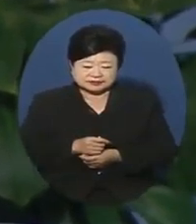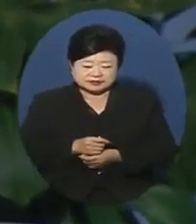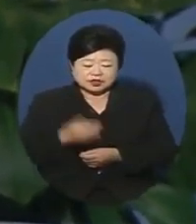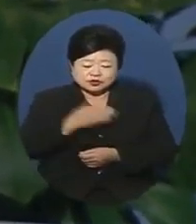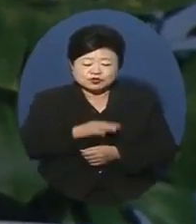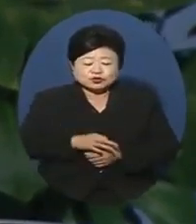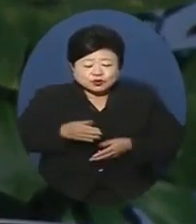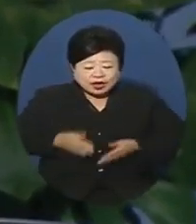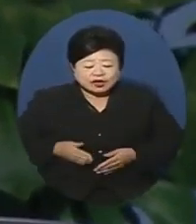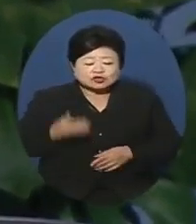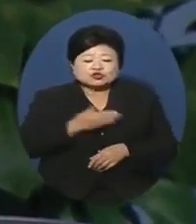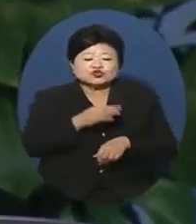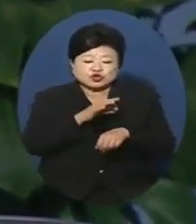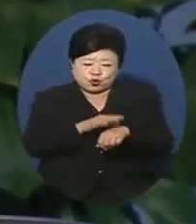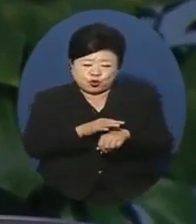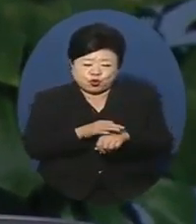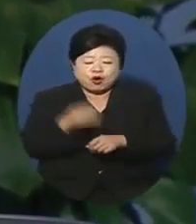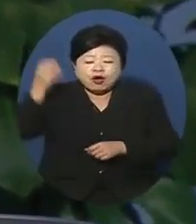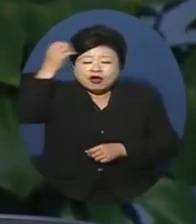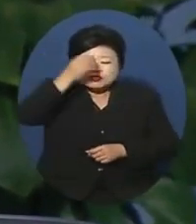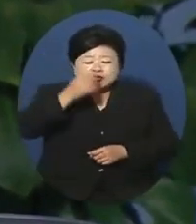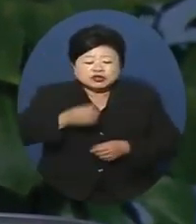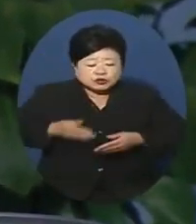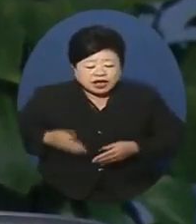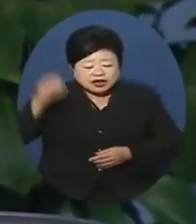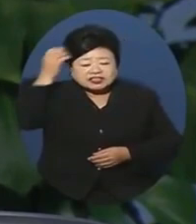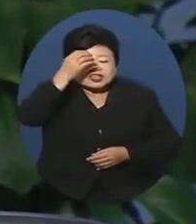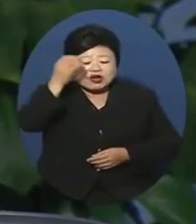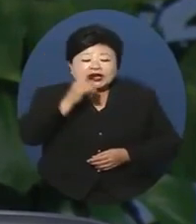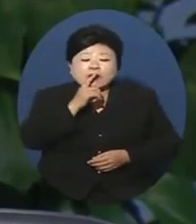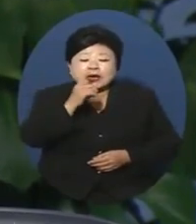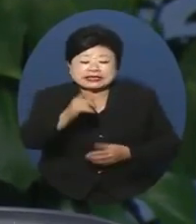육으로 난 것은 육이요 성령으로 난 것은 영인데